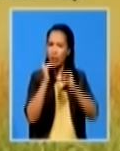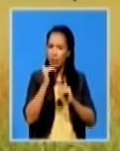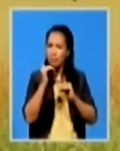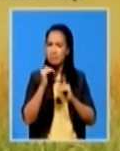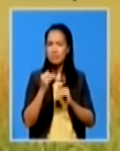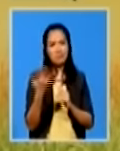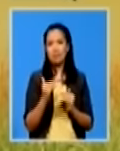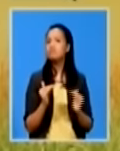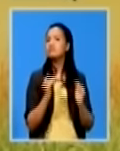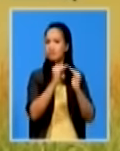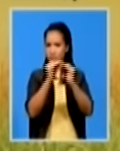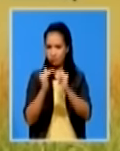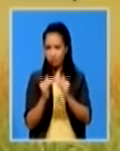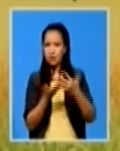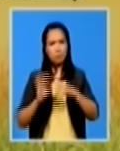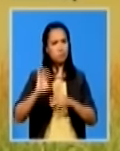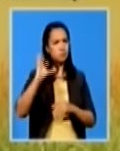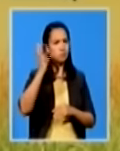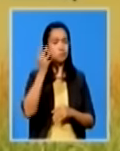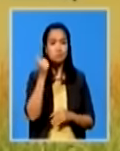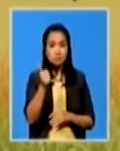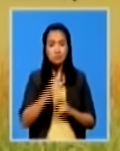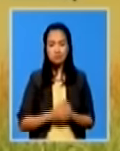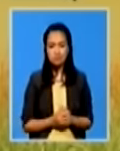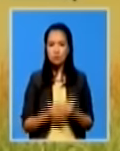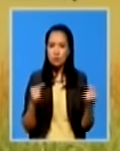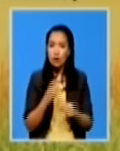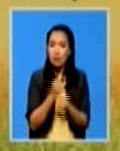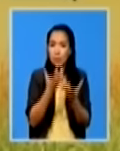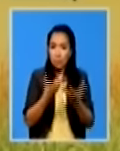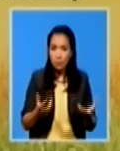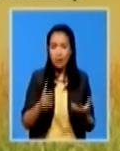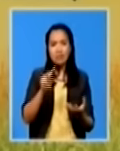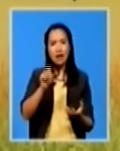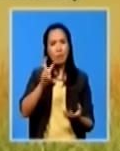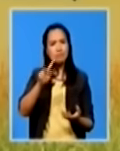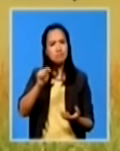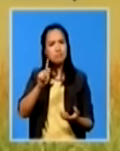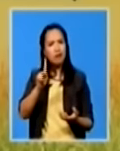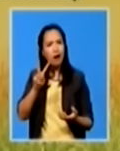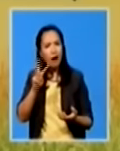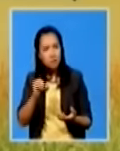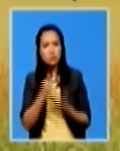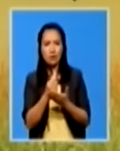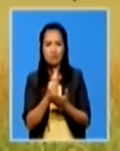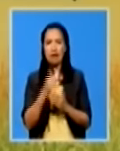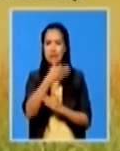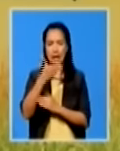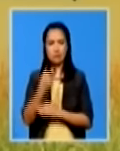ในโลกนะครับรวมทั้งในเรื่องของการสร้างนวัตกรรมเพื่อจะสร้างชาติของเราเข้มแข็งนะครับในอนา